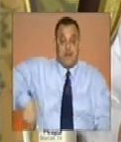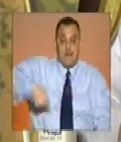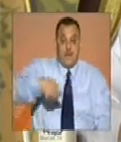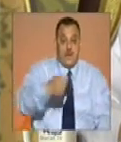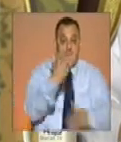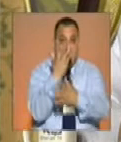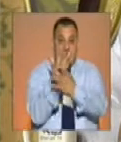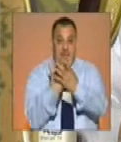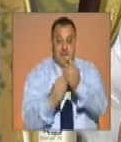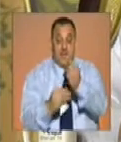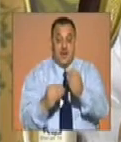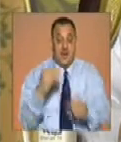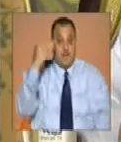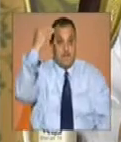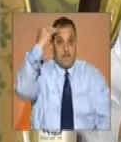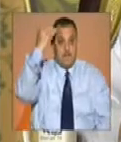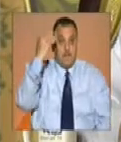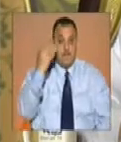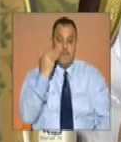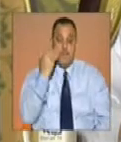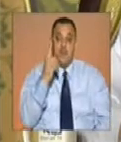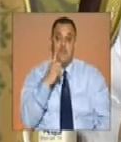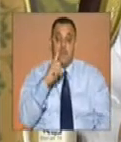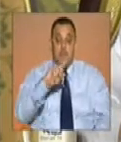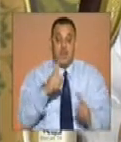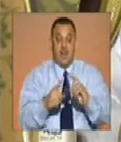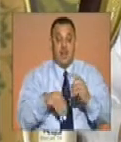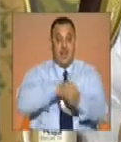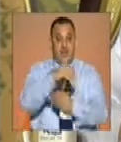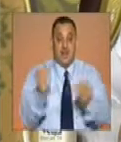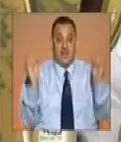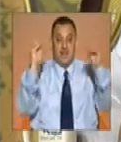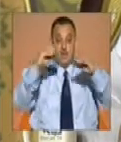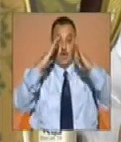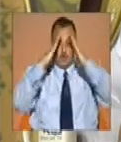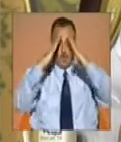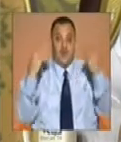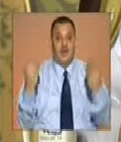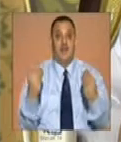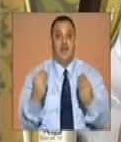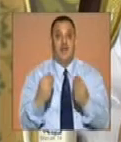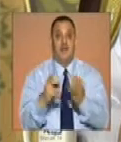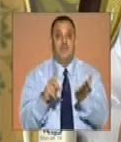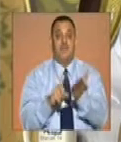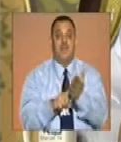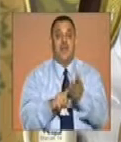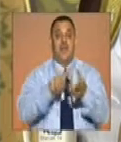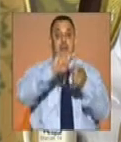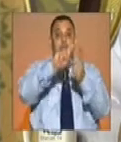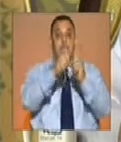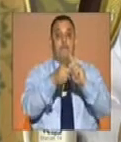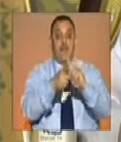أحدكم، أحببت أنت أن تتبرعي لها بالحج فتشكرين على ذلك وتؤجرين وتبعثين من يحج